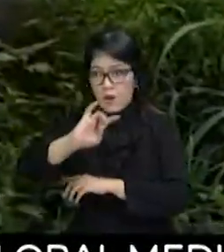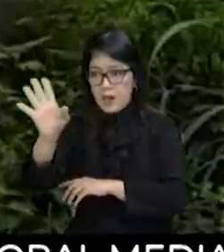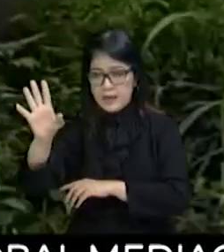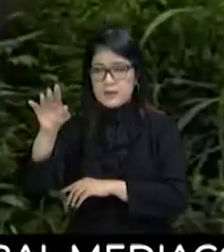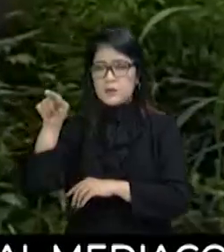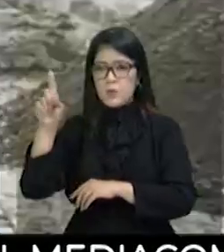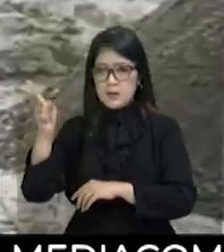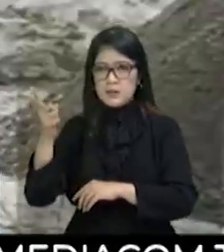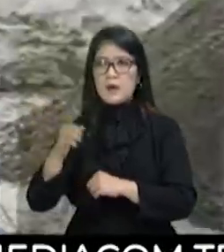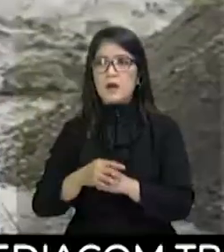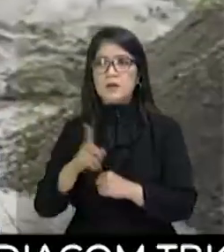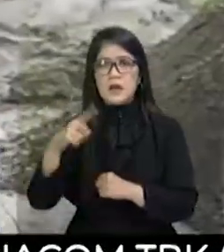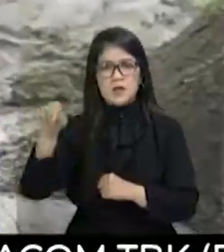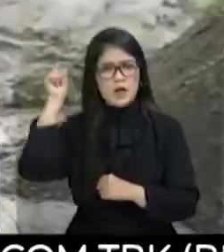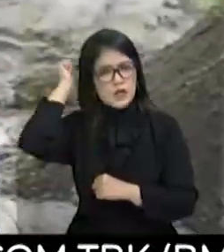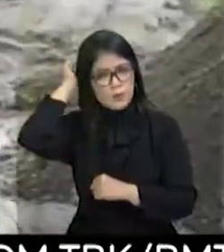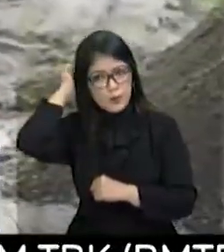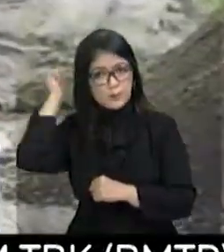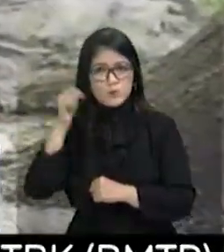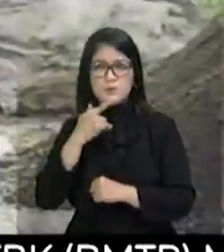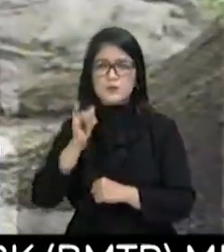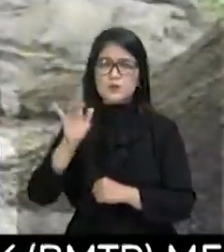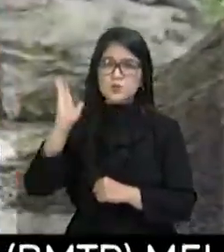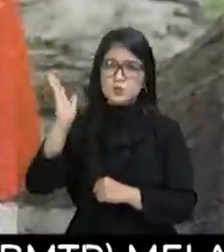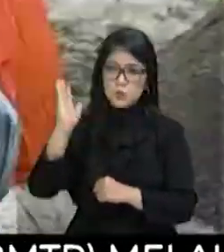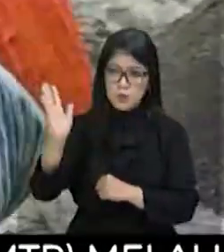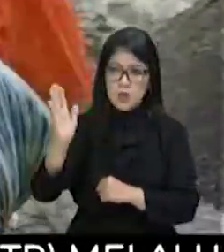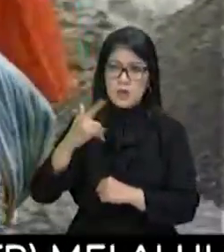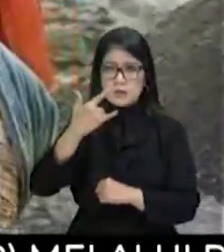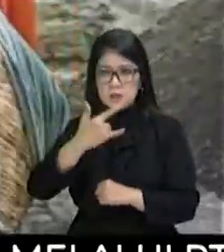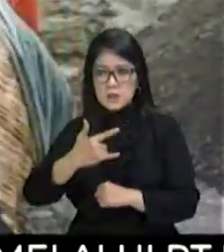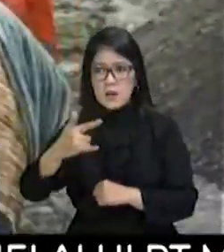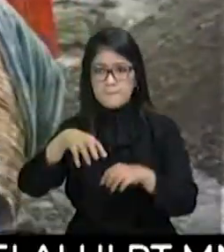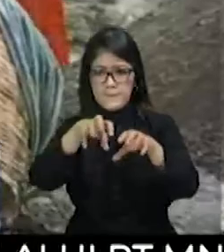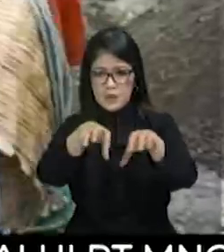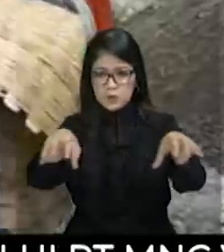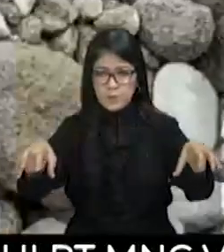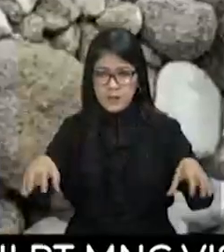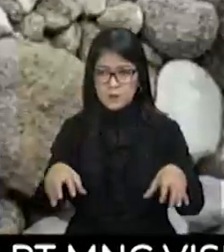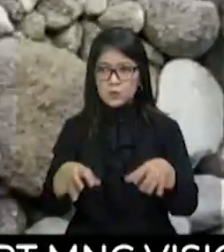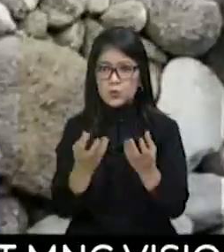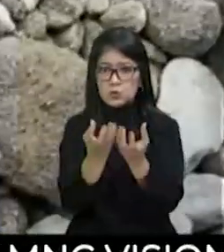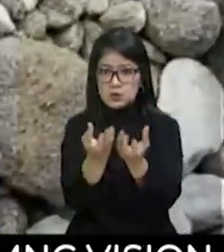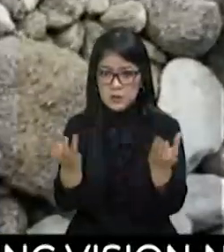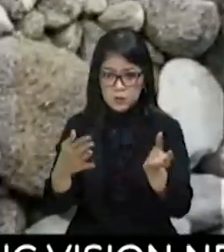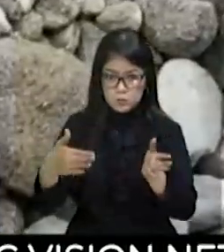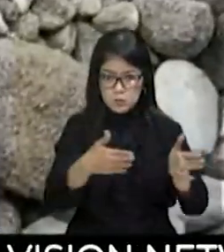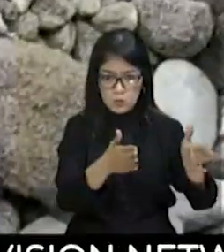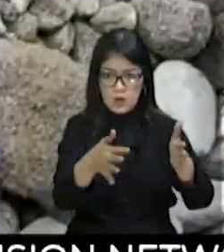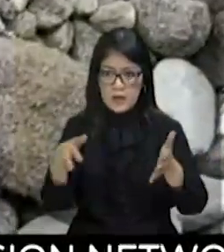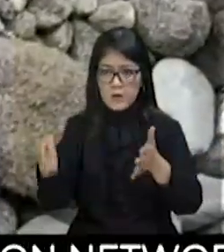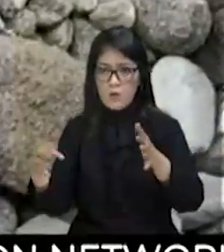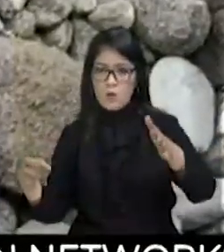Bahkan ada pula ibu yang telah lanjut usia tetap mengambil pasir dan batu dari dasar sungai. Para ibu ini menuruni